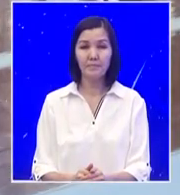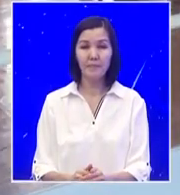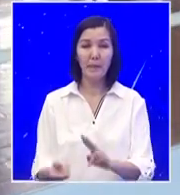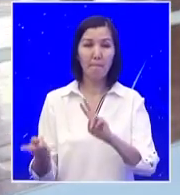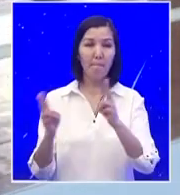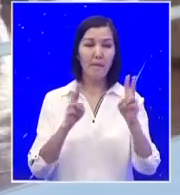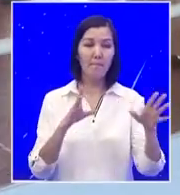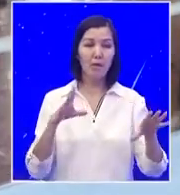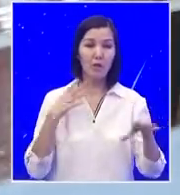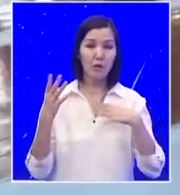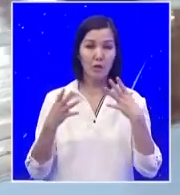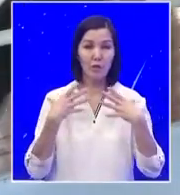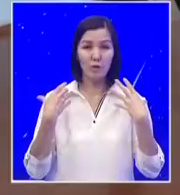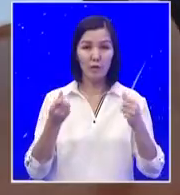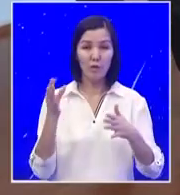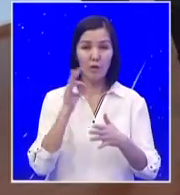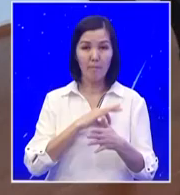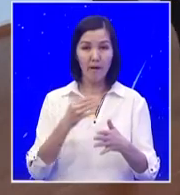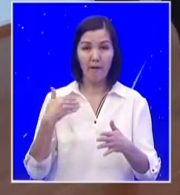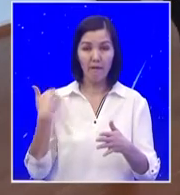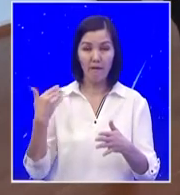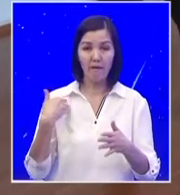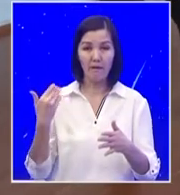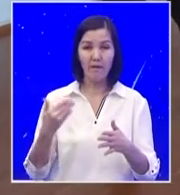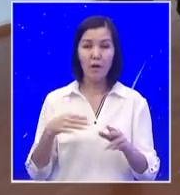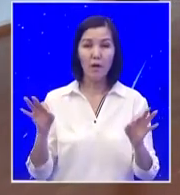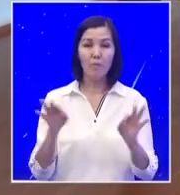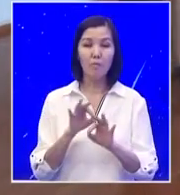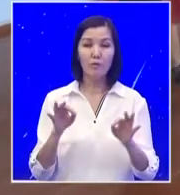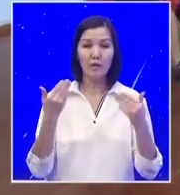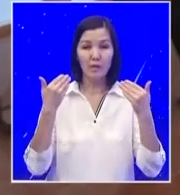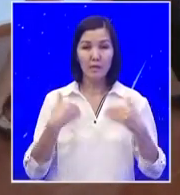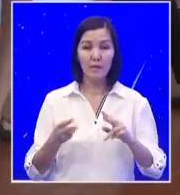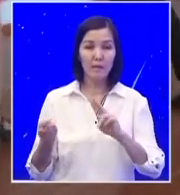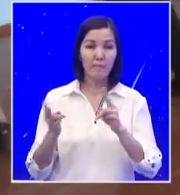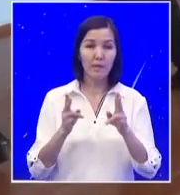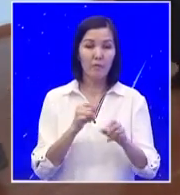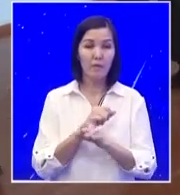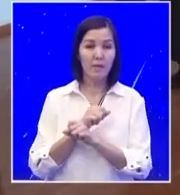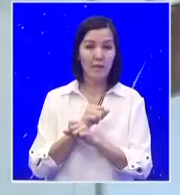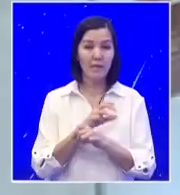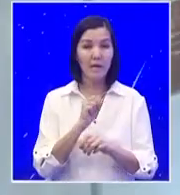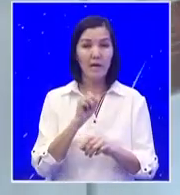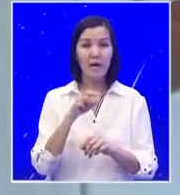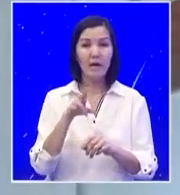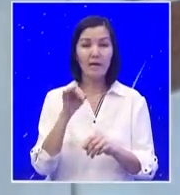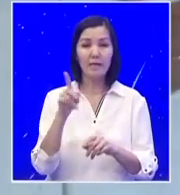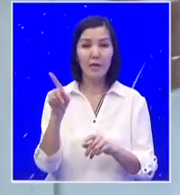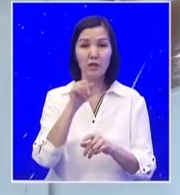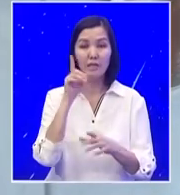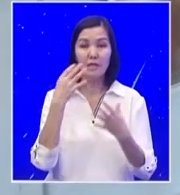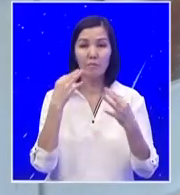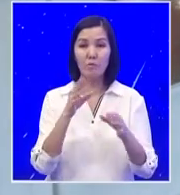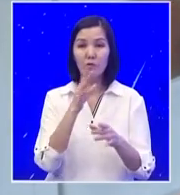Бимен айналсу денсаулыққа пайдалы. Адам музыка мен дене қимылын үйлестіру кезінде тынығады. Ардақ Оңғарбекова бұл жастардың бос